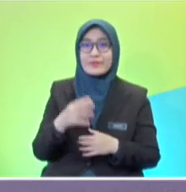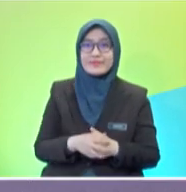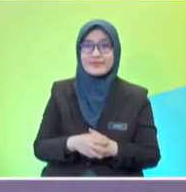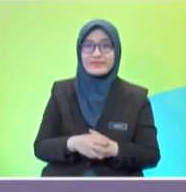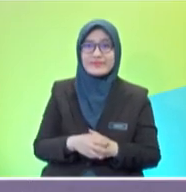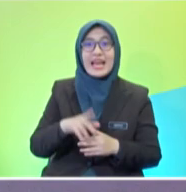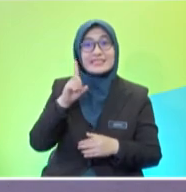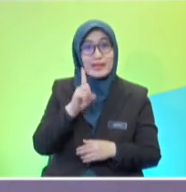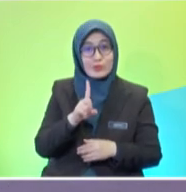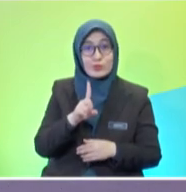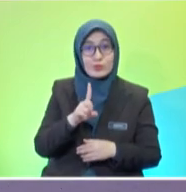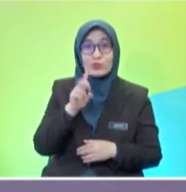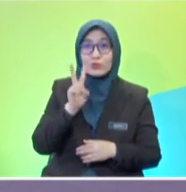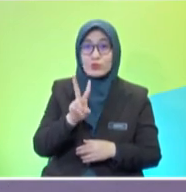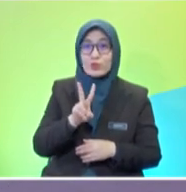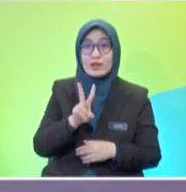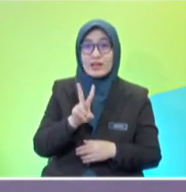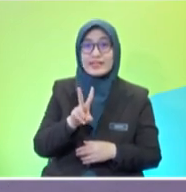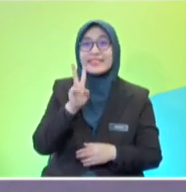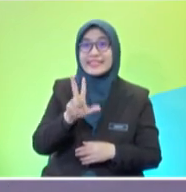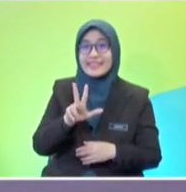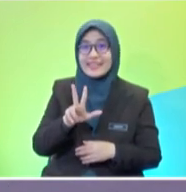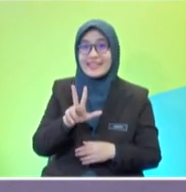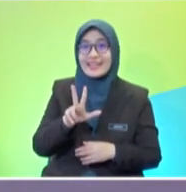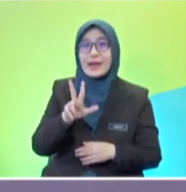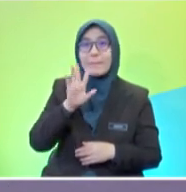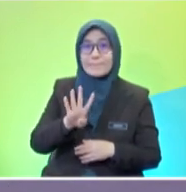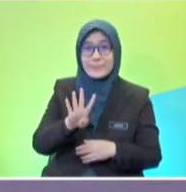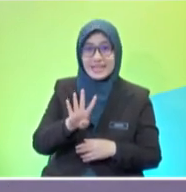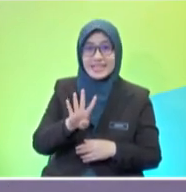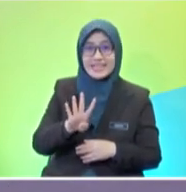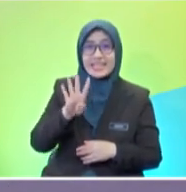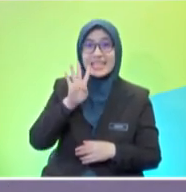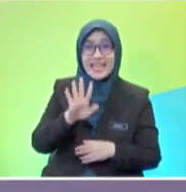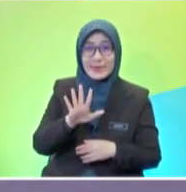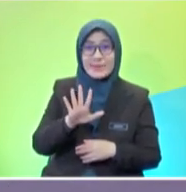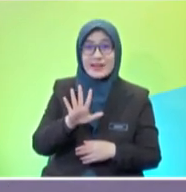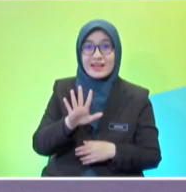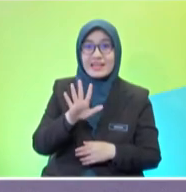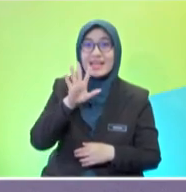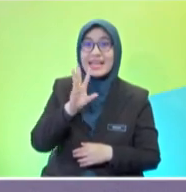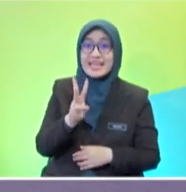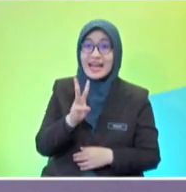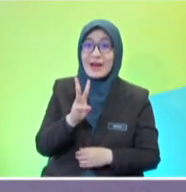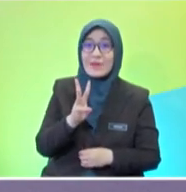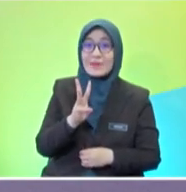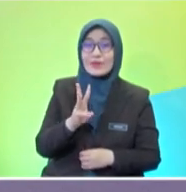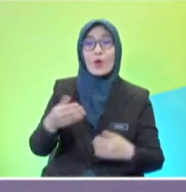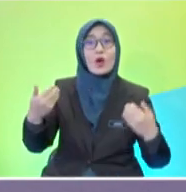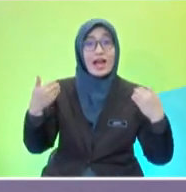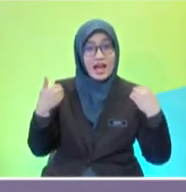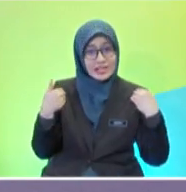satu dua tiga empat lima enam ada